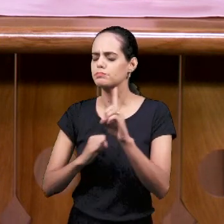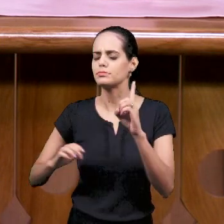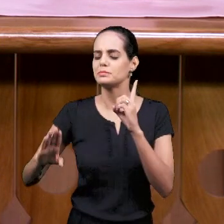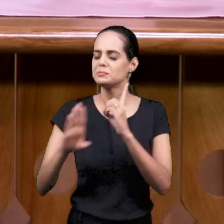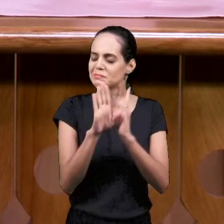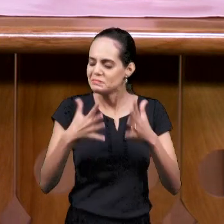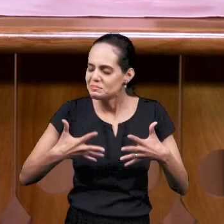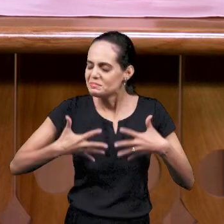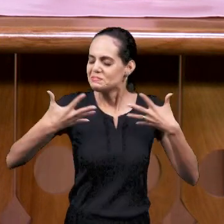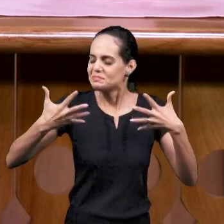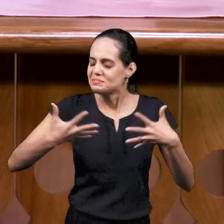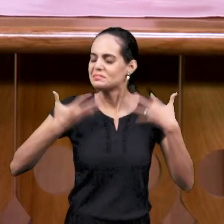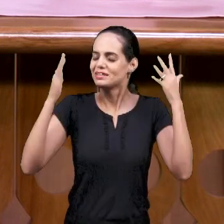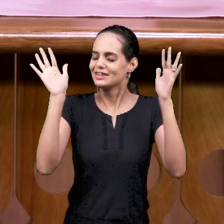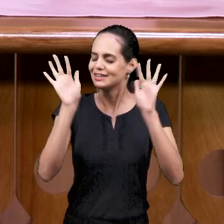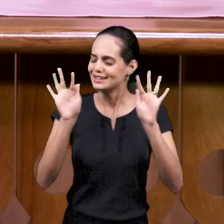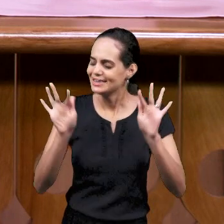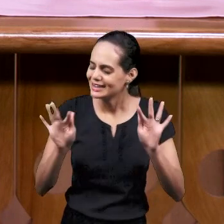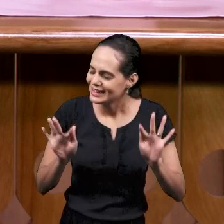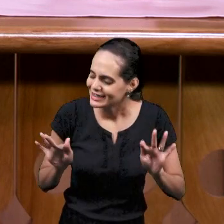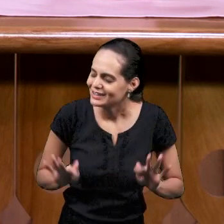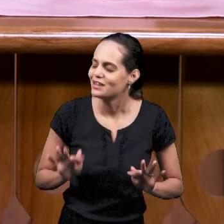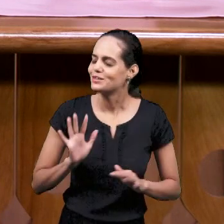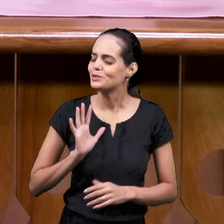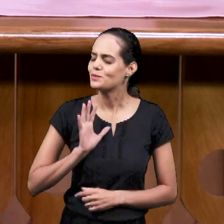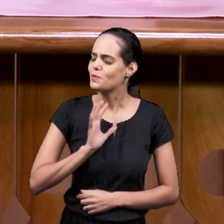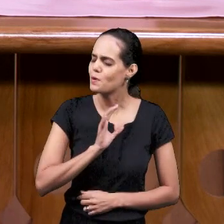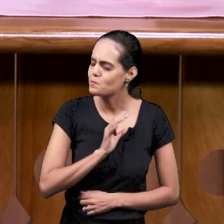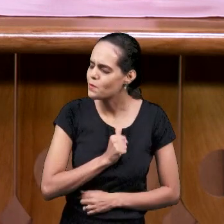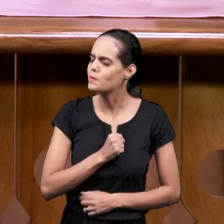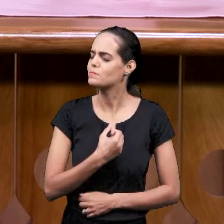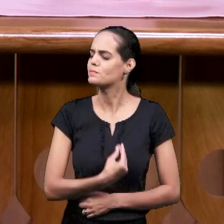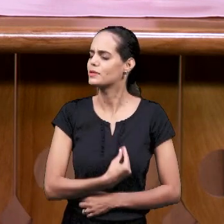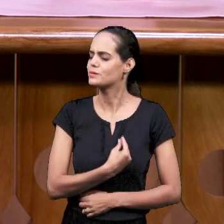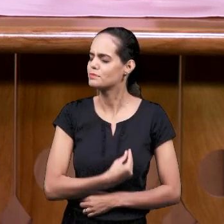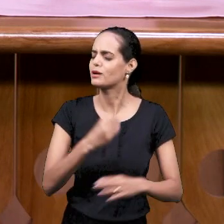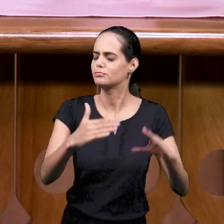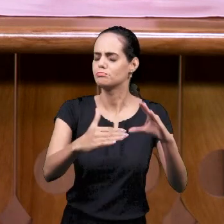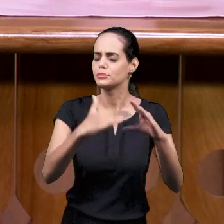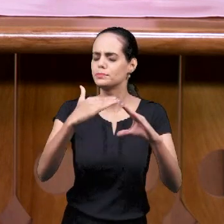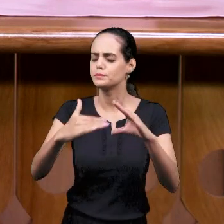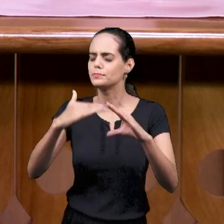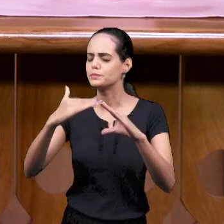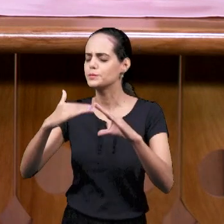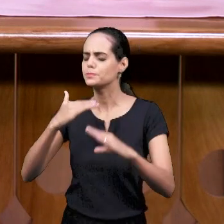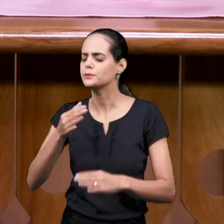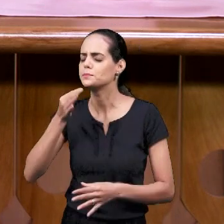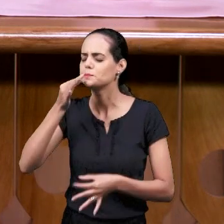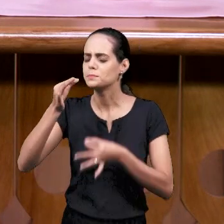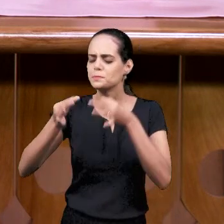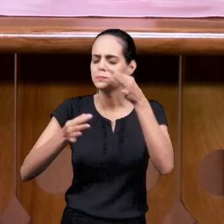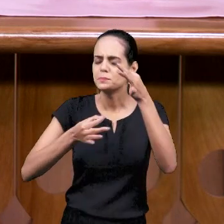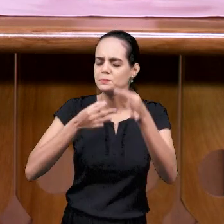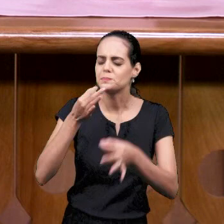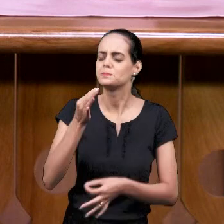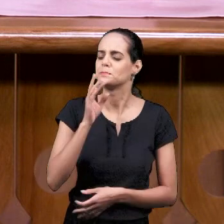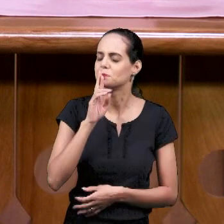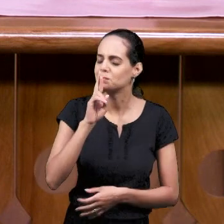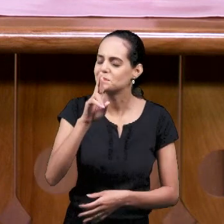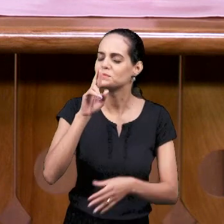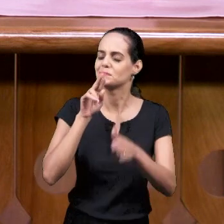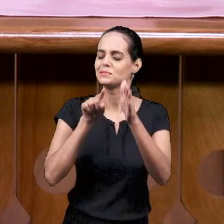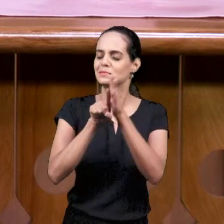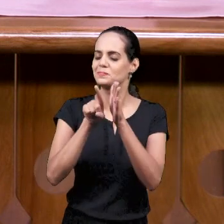l'école biblique avec joie, avec amour, et continuer à donner cette contribution si merveilleuse